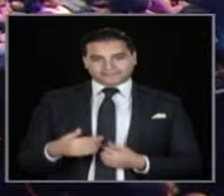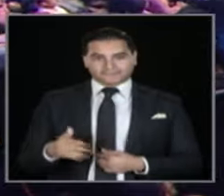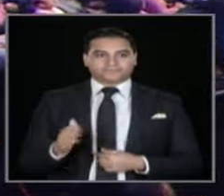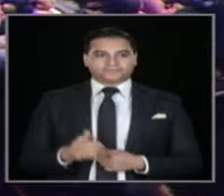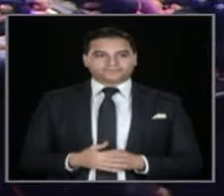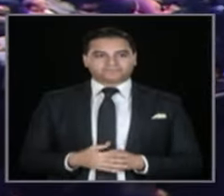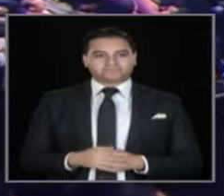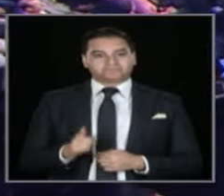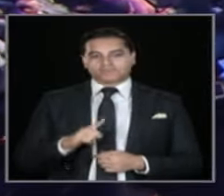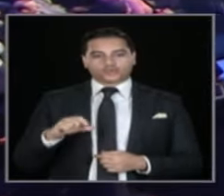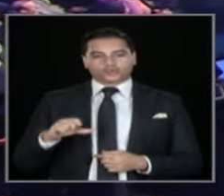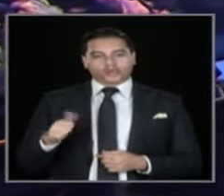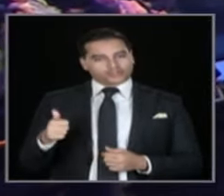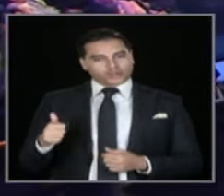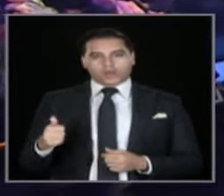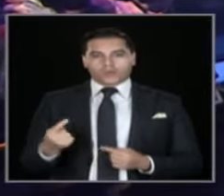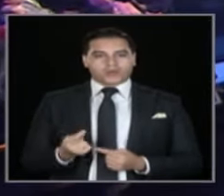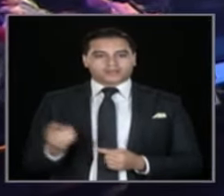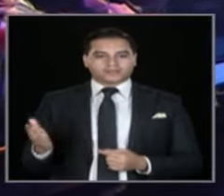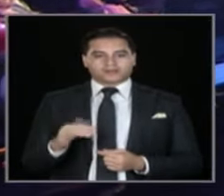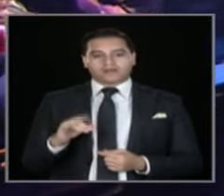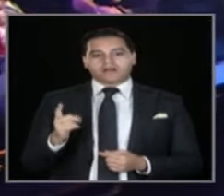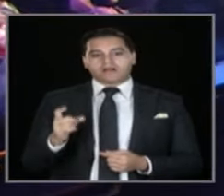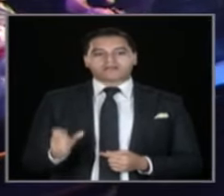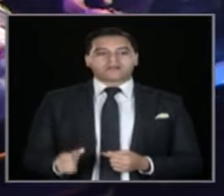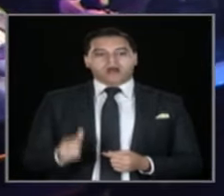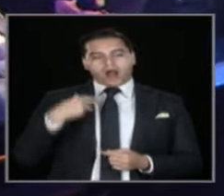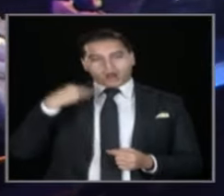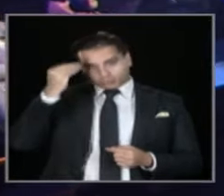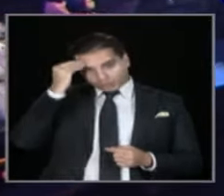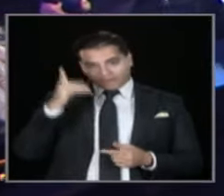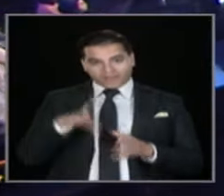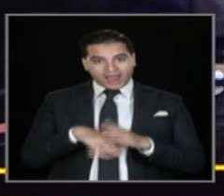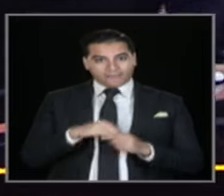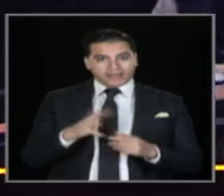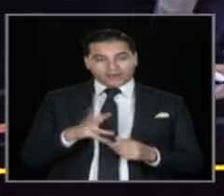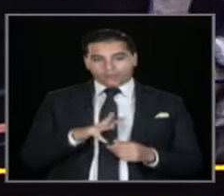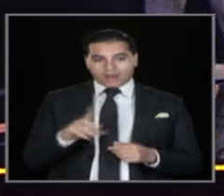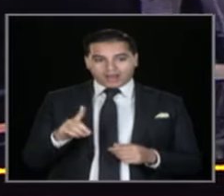بس مش وحش. يا رنا، عايز تعرفي يوسف عمل ايه ولا لا؟ لا.